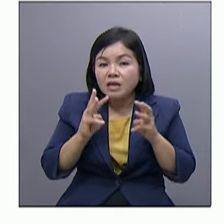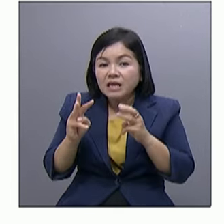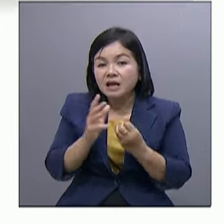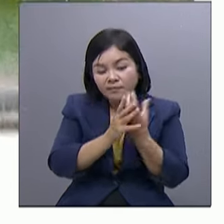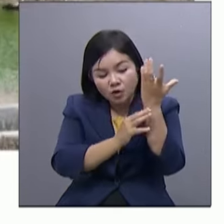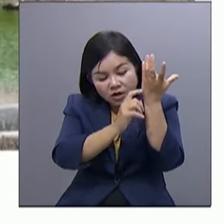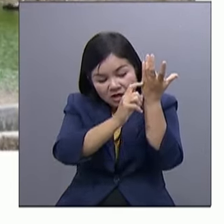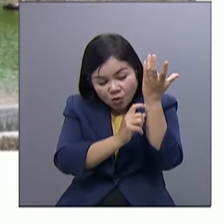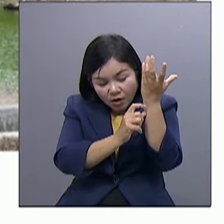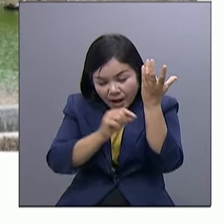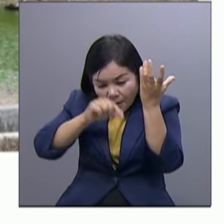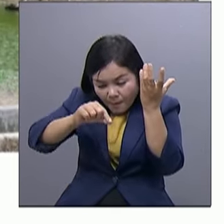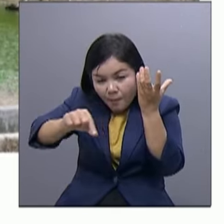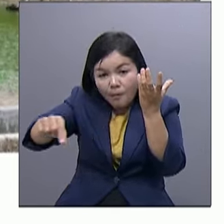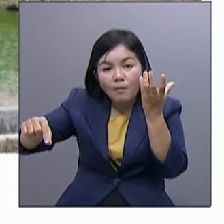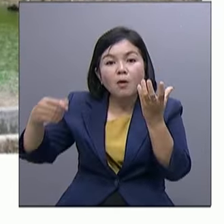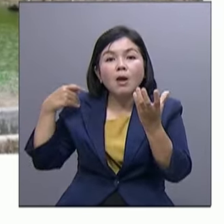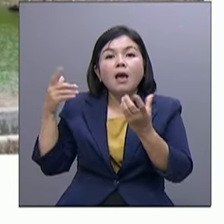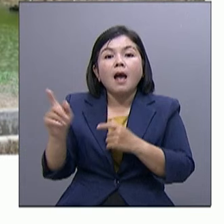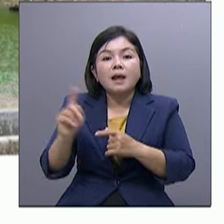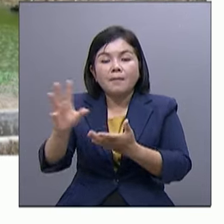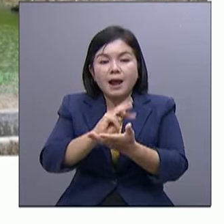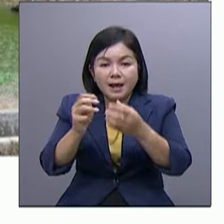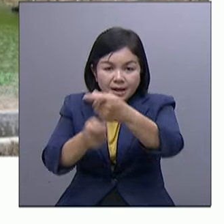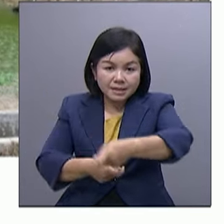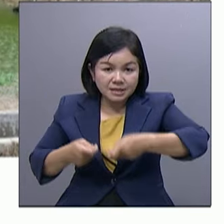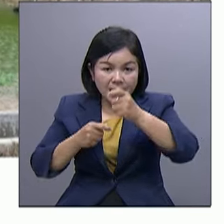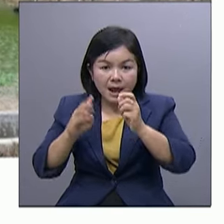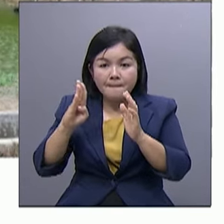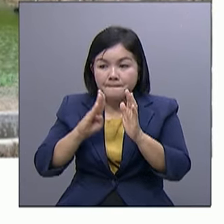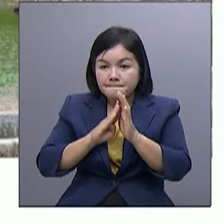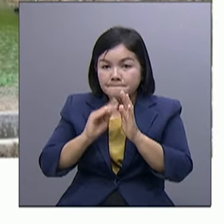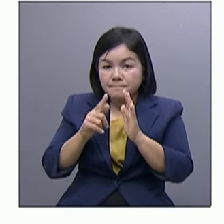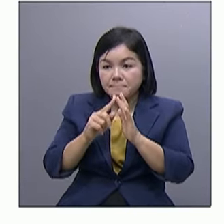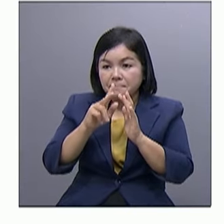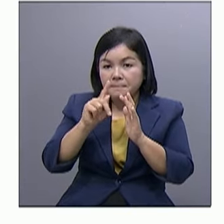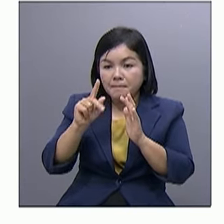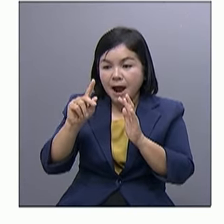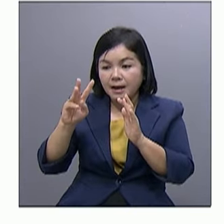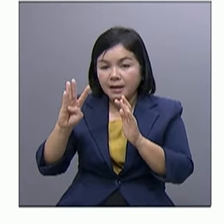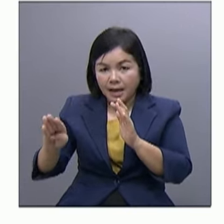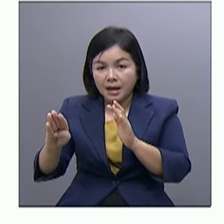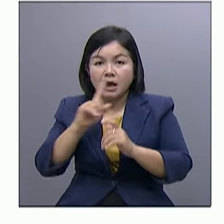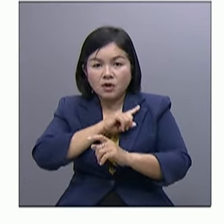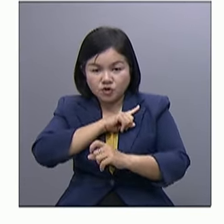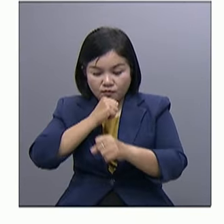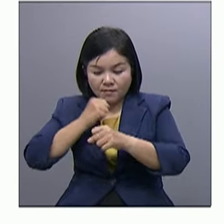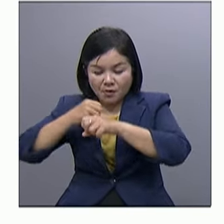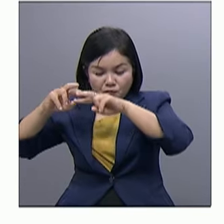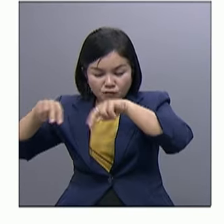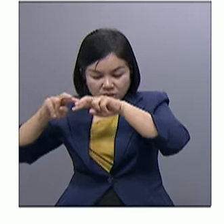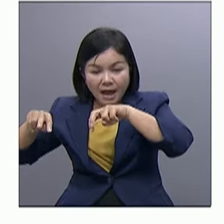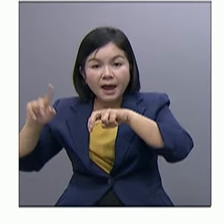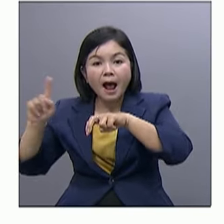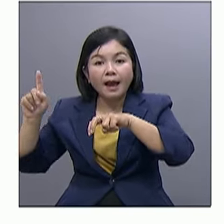แล้วก็พอจากนั้นเนี่ยจากเกษตรบางเขนแล้วก็เราสร้างเอ่อโรงพ่อเลี้ยงหญ้าทะเลขึ้นที่สานีวิจัยศรีราชาเป็น